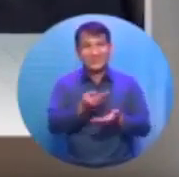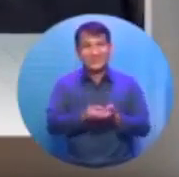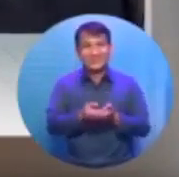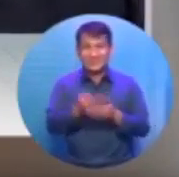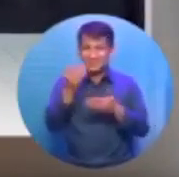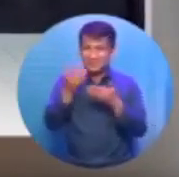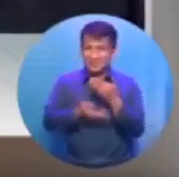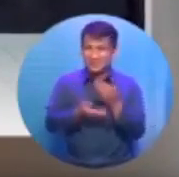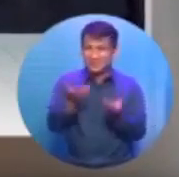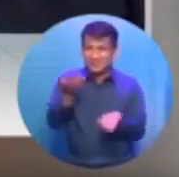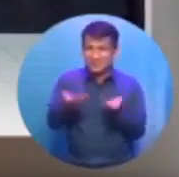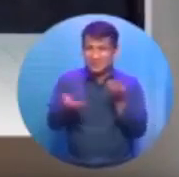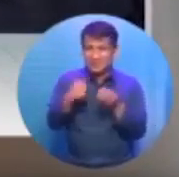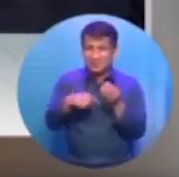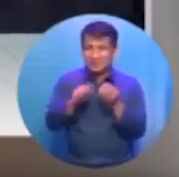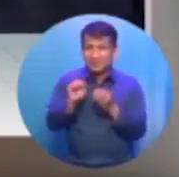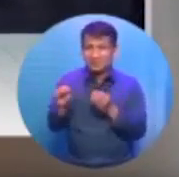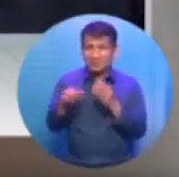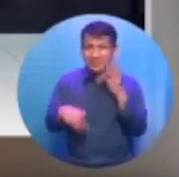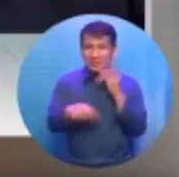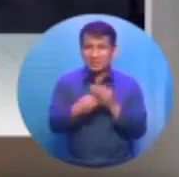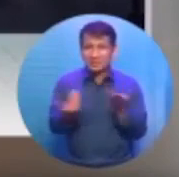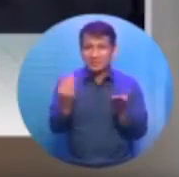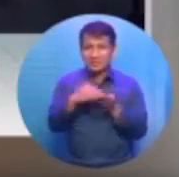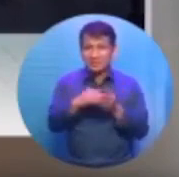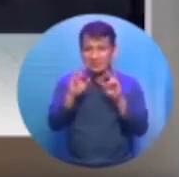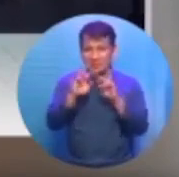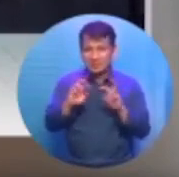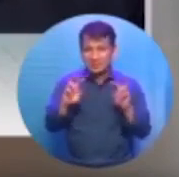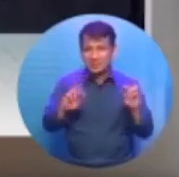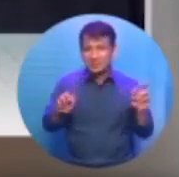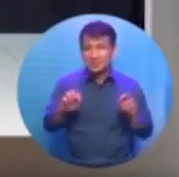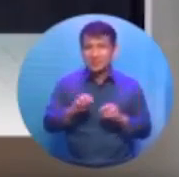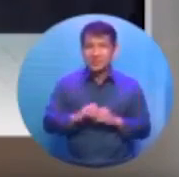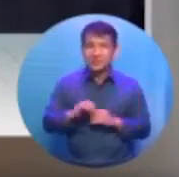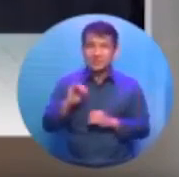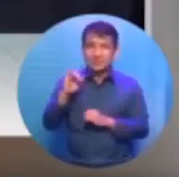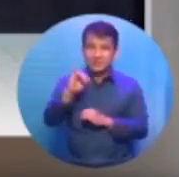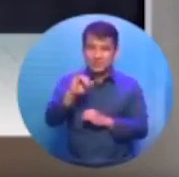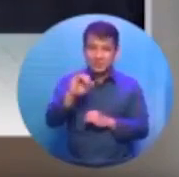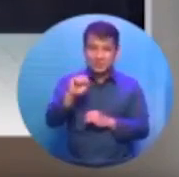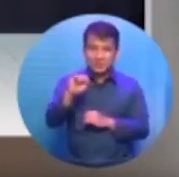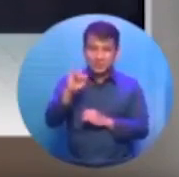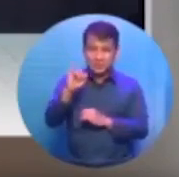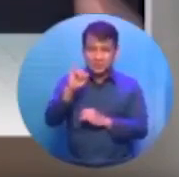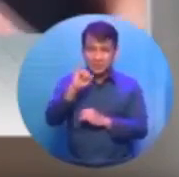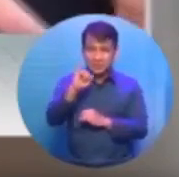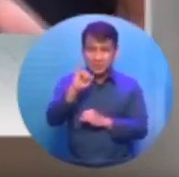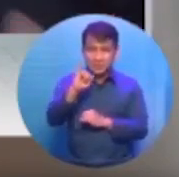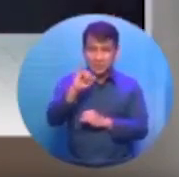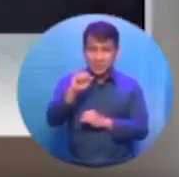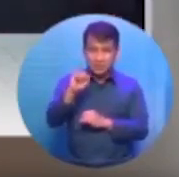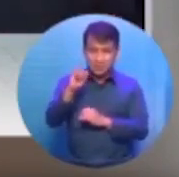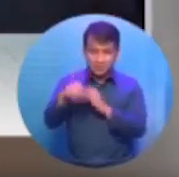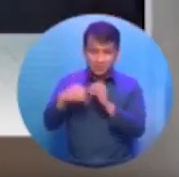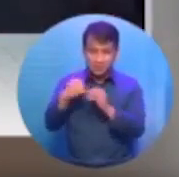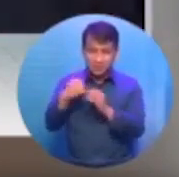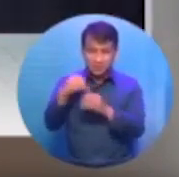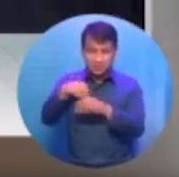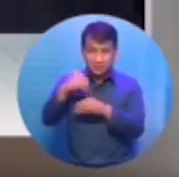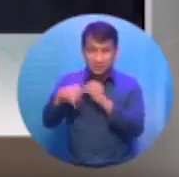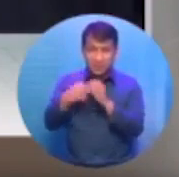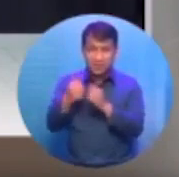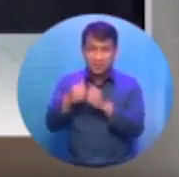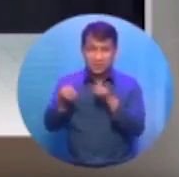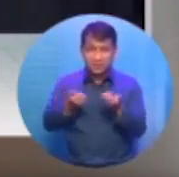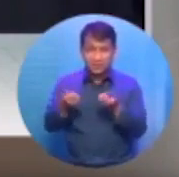Ang best na lang dito, sir, is ipa-investigate natin sa IAS to, sa Internal Affairs Service, dahil sa kapabayaan nila, pwede